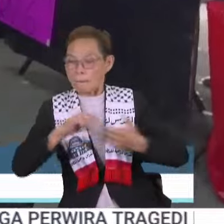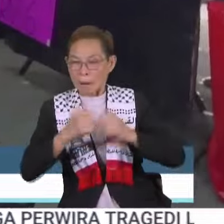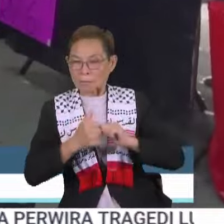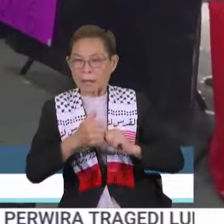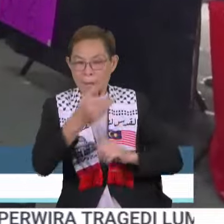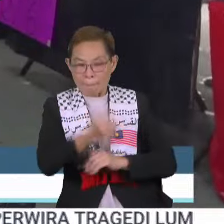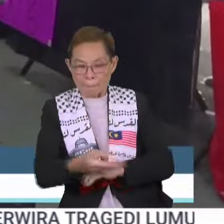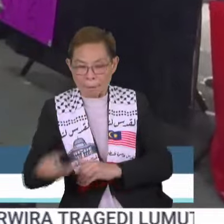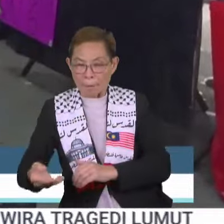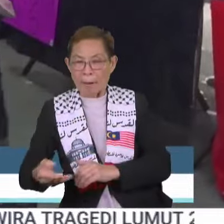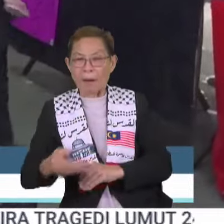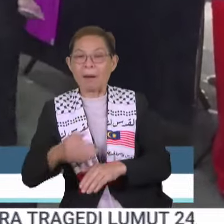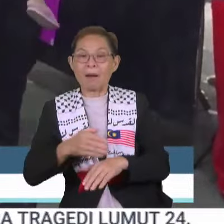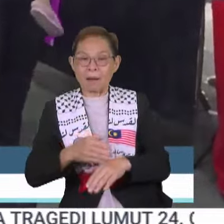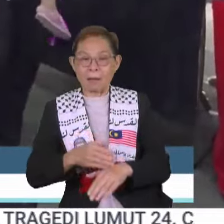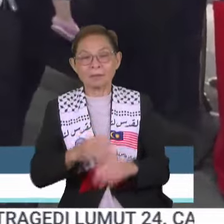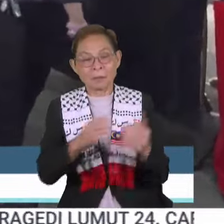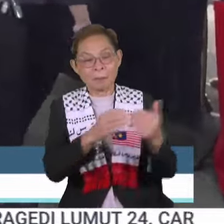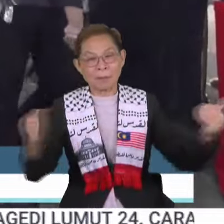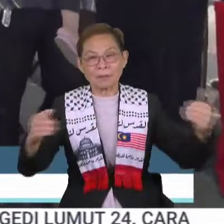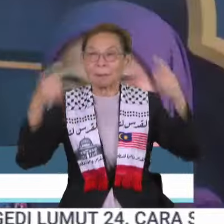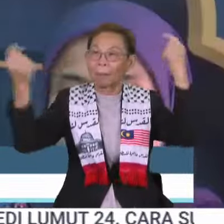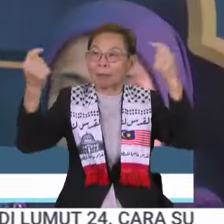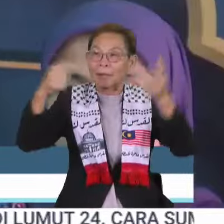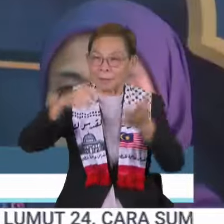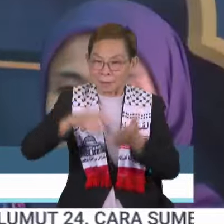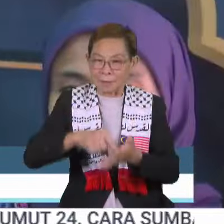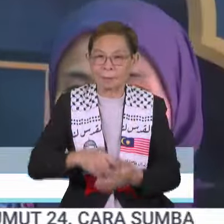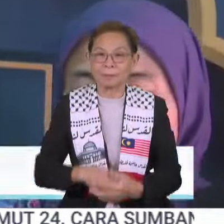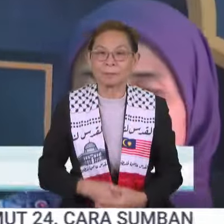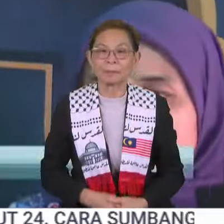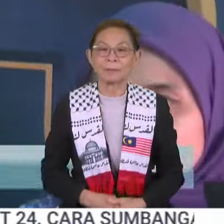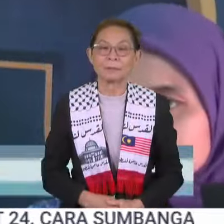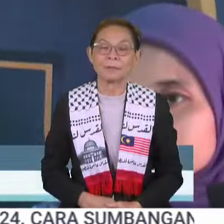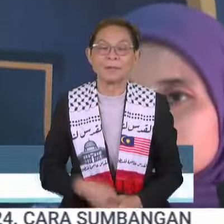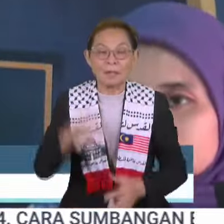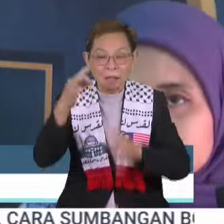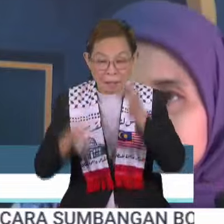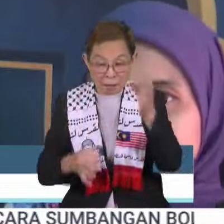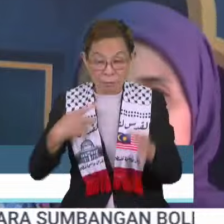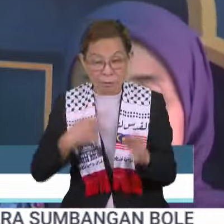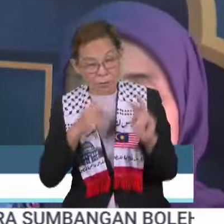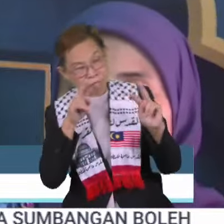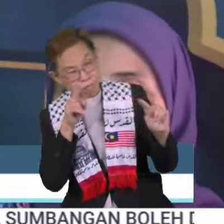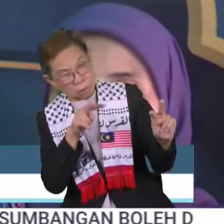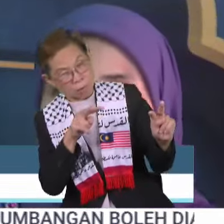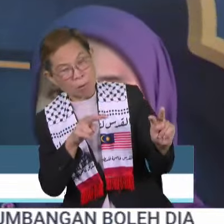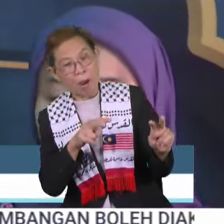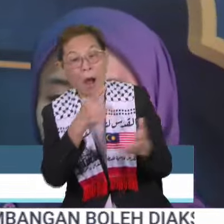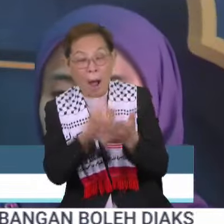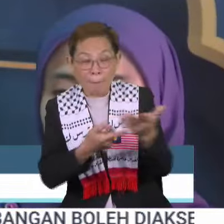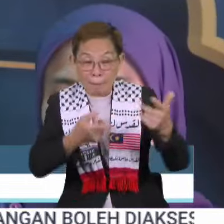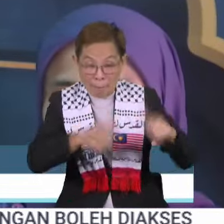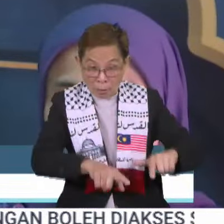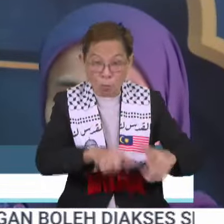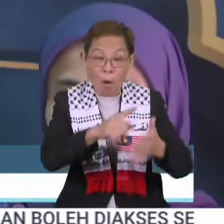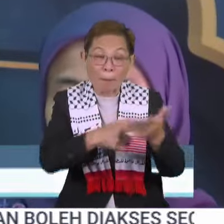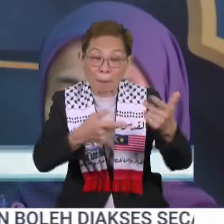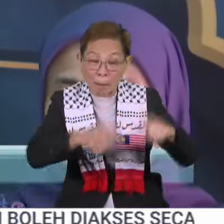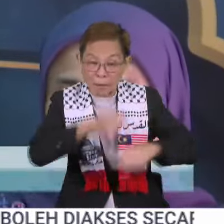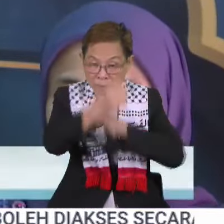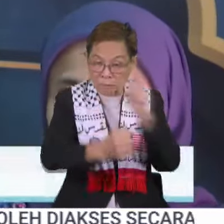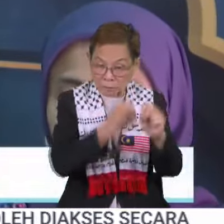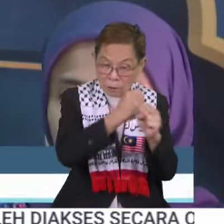bekalan sepanjang perayaan kali ini. Semula kalau kita perhatikan perkembangan pada tahun ini, kita